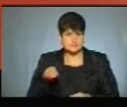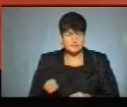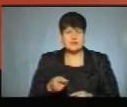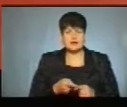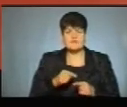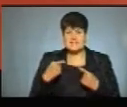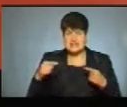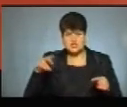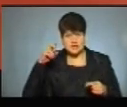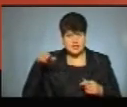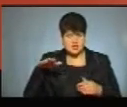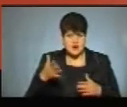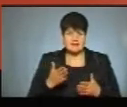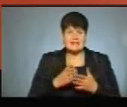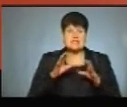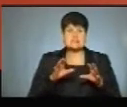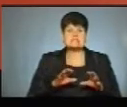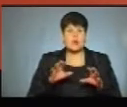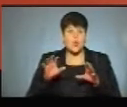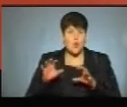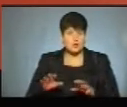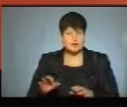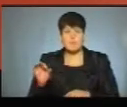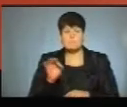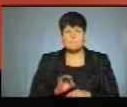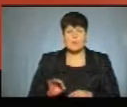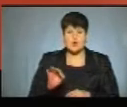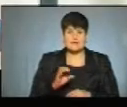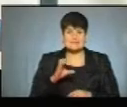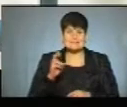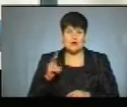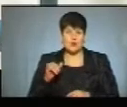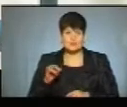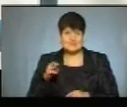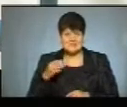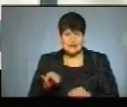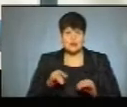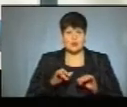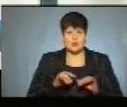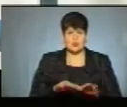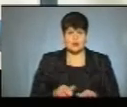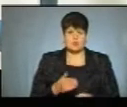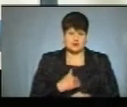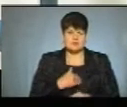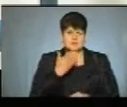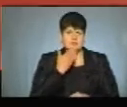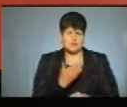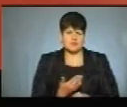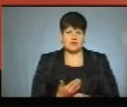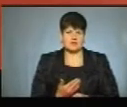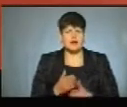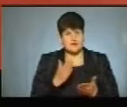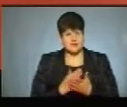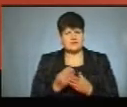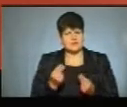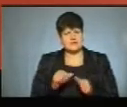інших державах є якраз закони про скаутський рух. Та, власне, про... хотіла якраз запитати, чи є